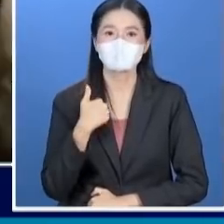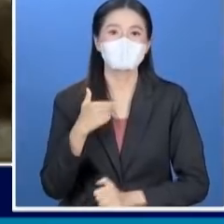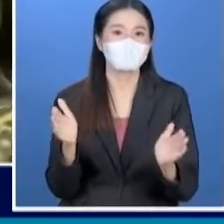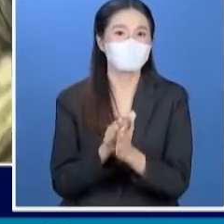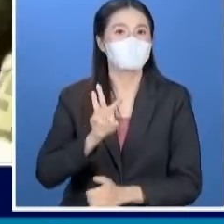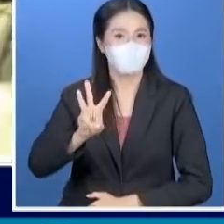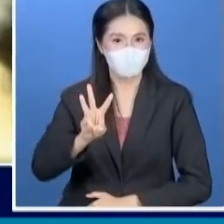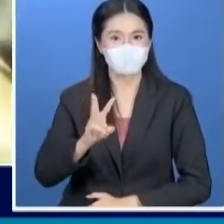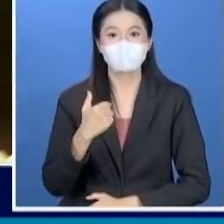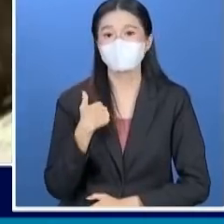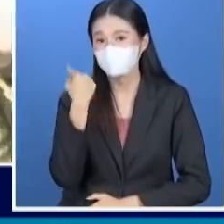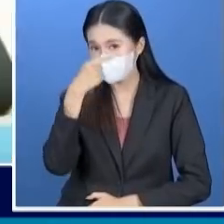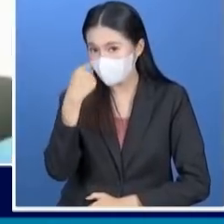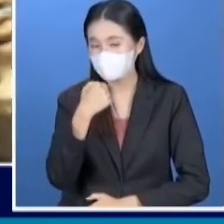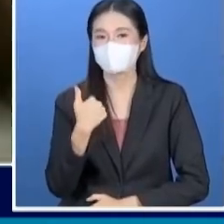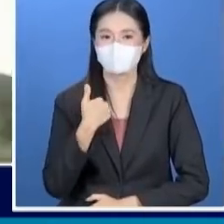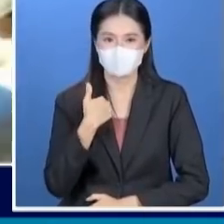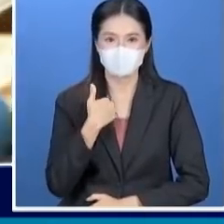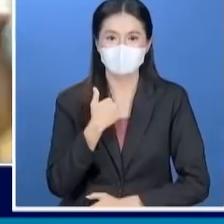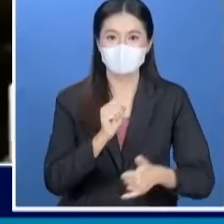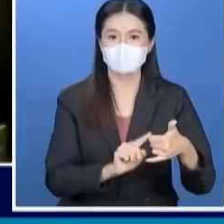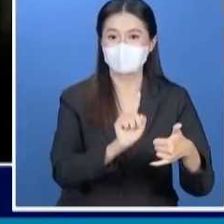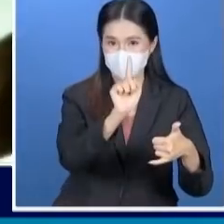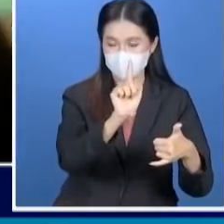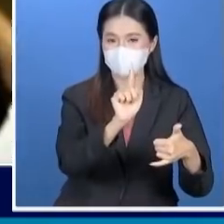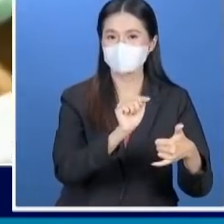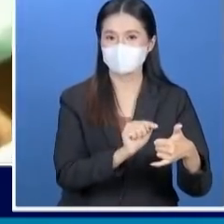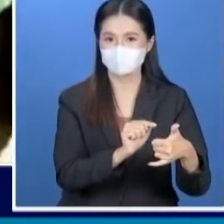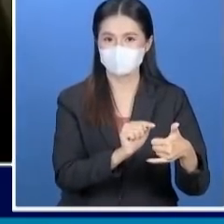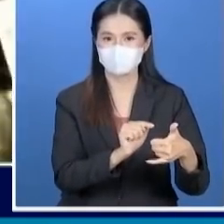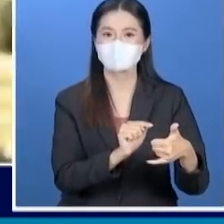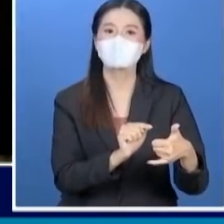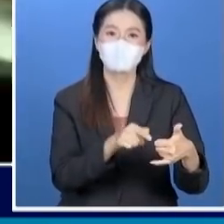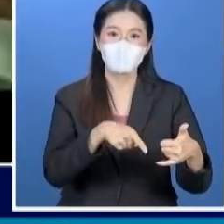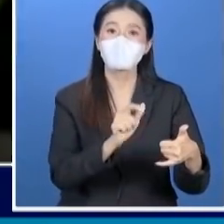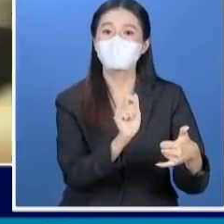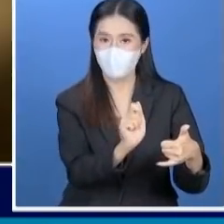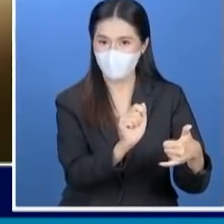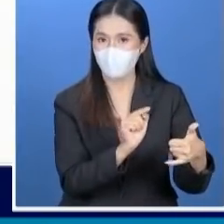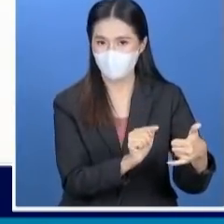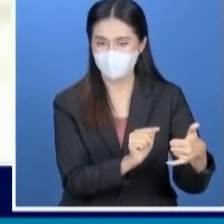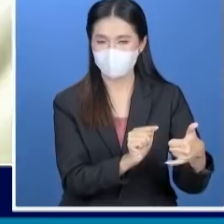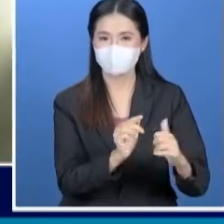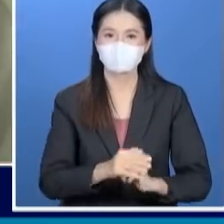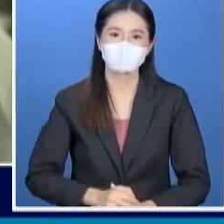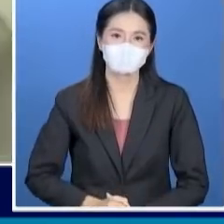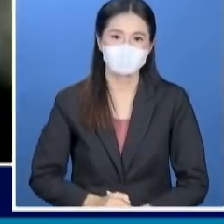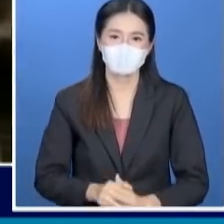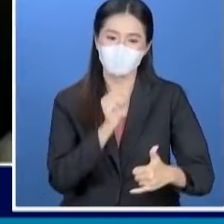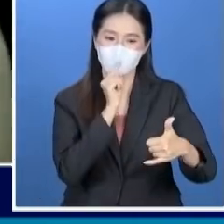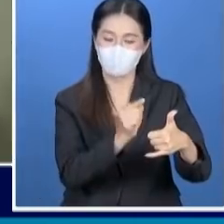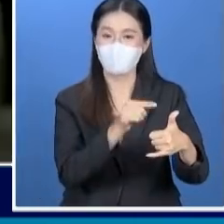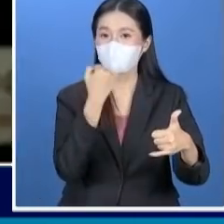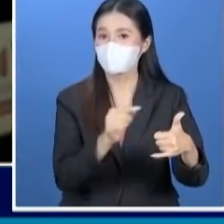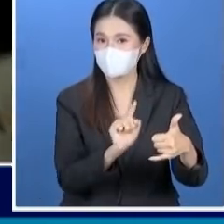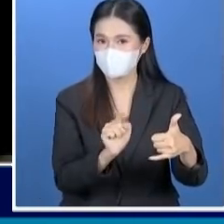วน6รายดังนี้ผู้ต้องหาที่1นายตานุพัฒน์หรือปอเลิศทวีวิทย์ดำเนินคดี